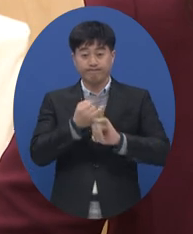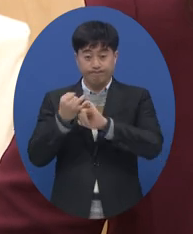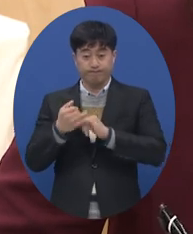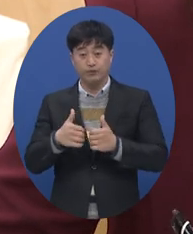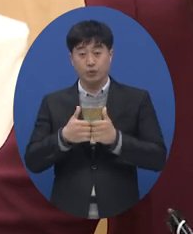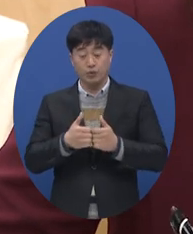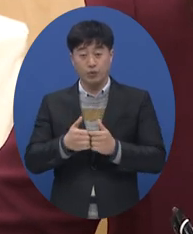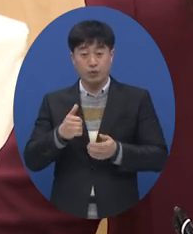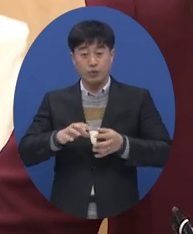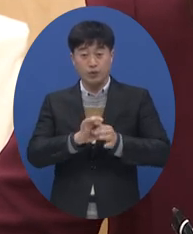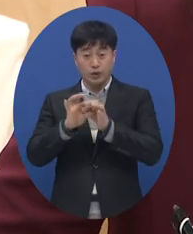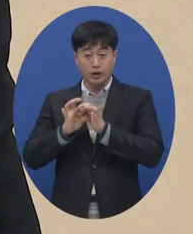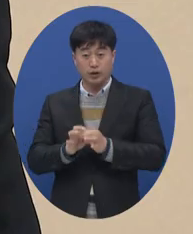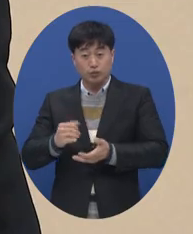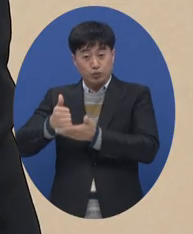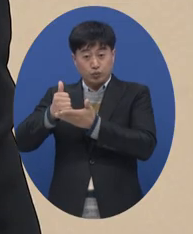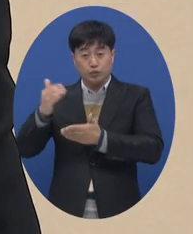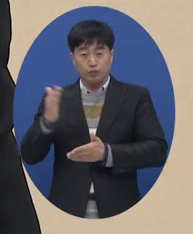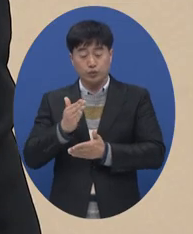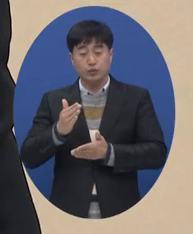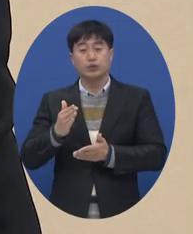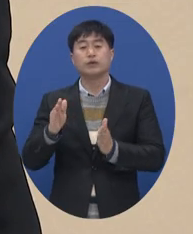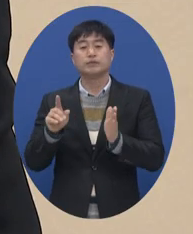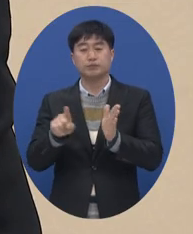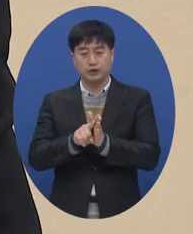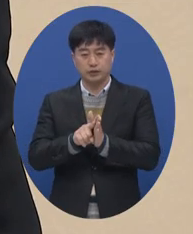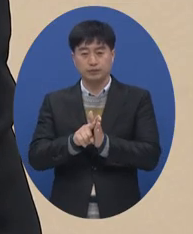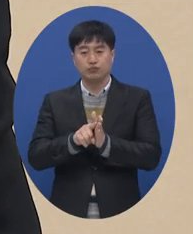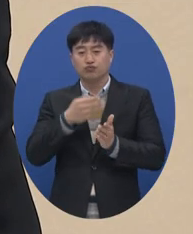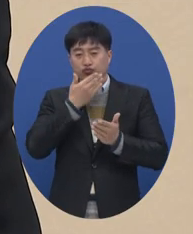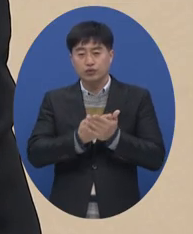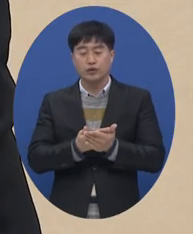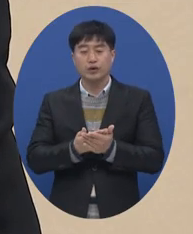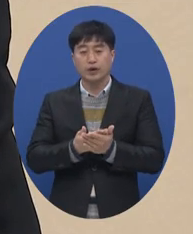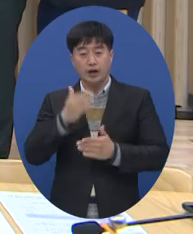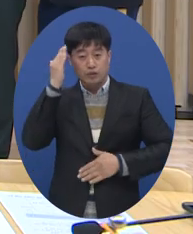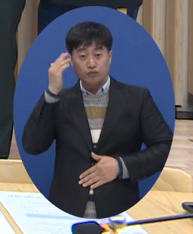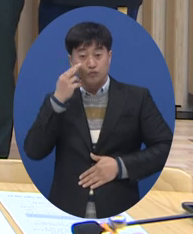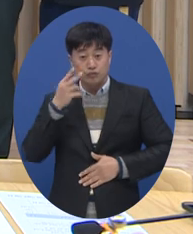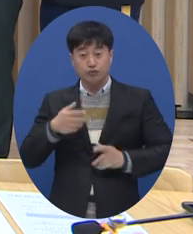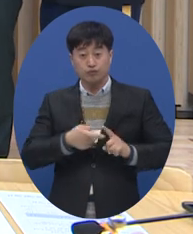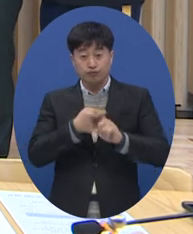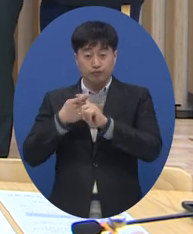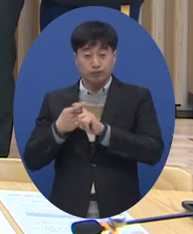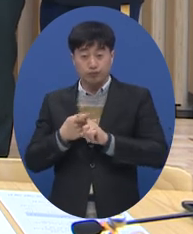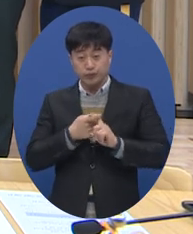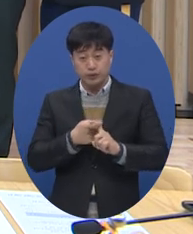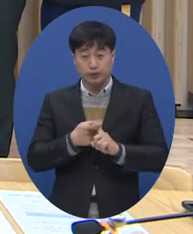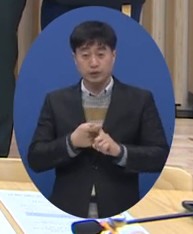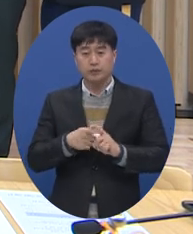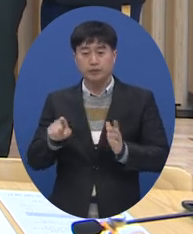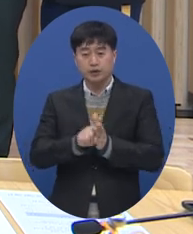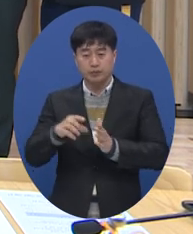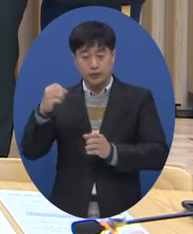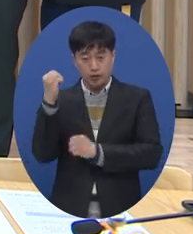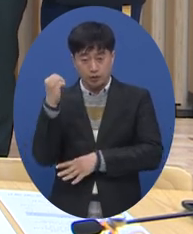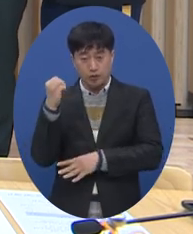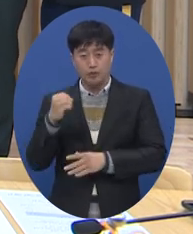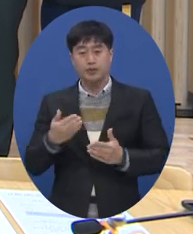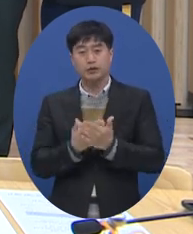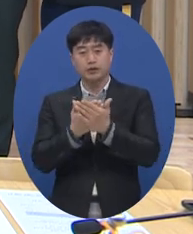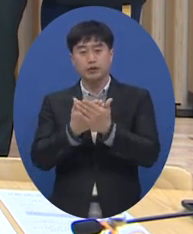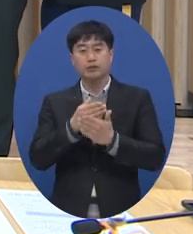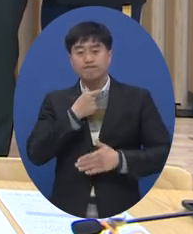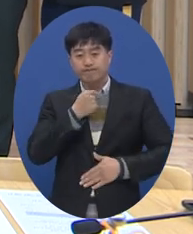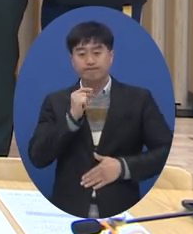존중 으로 부터 나오는 상호 신뢰가 중요하다 며 앞으로 한미 동맹 도 신뢰를 바탕으로 발전하길 바란다 고 밝혔습니다